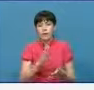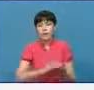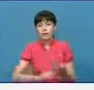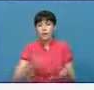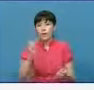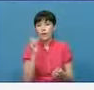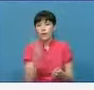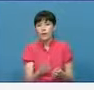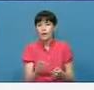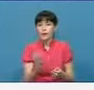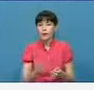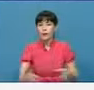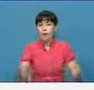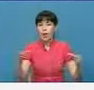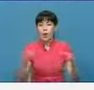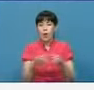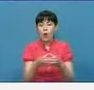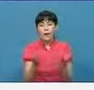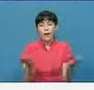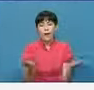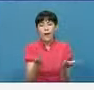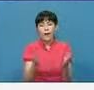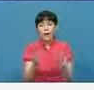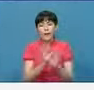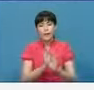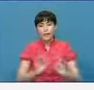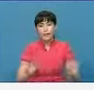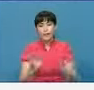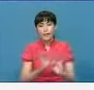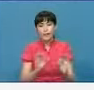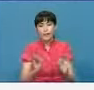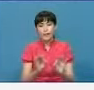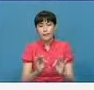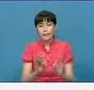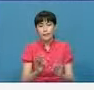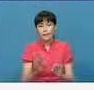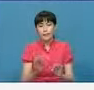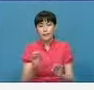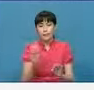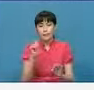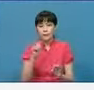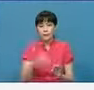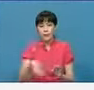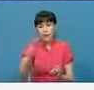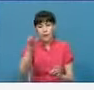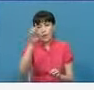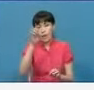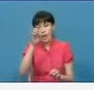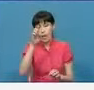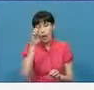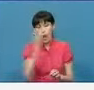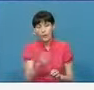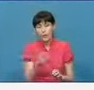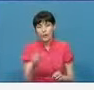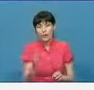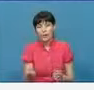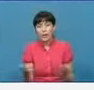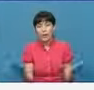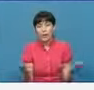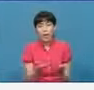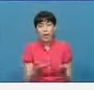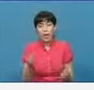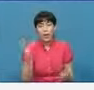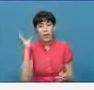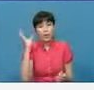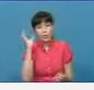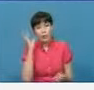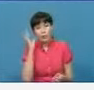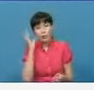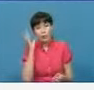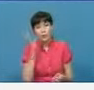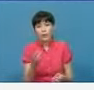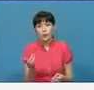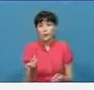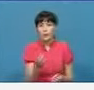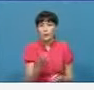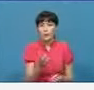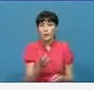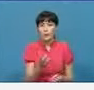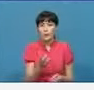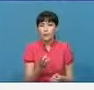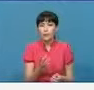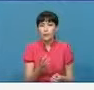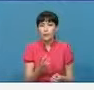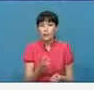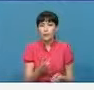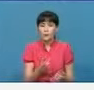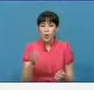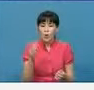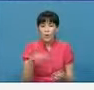қауымы қалай насихаттап, мынау ел жұрттың құлағына қалай жеткіземіз, 62